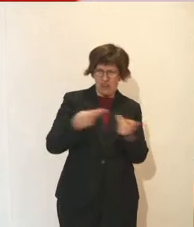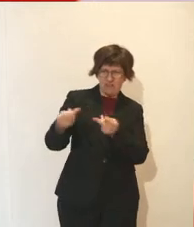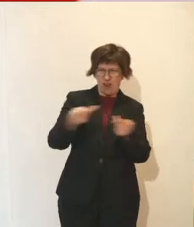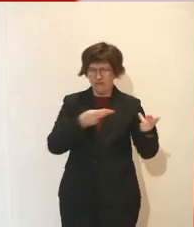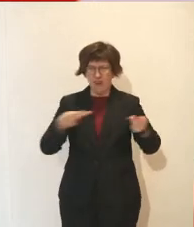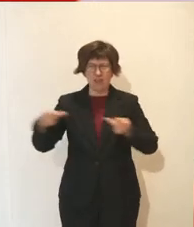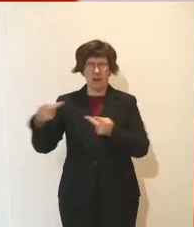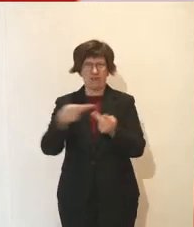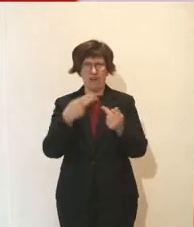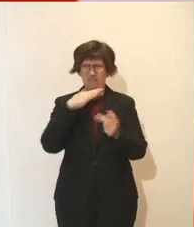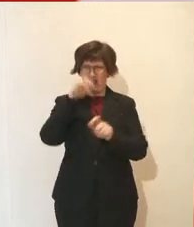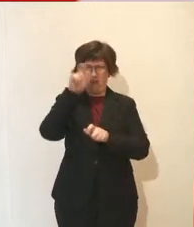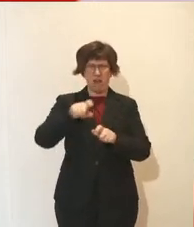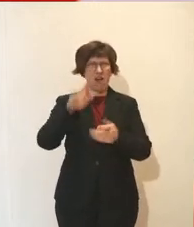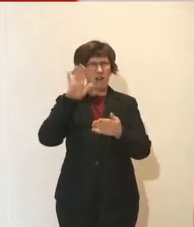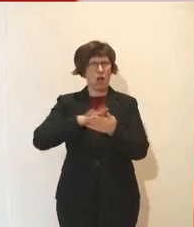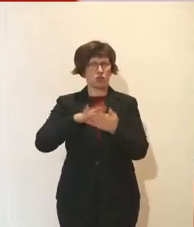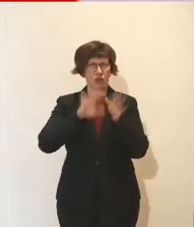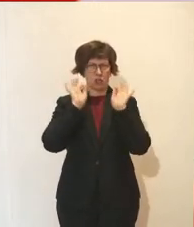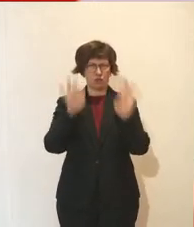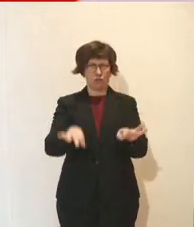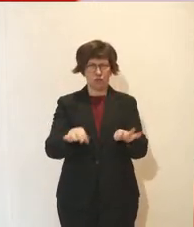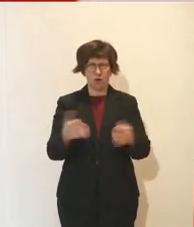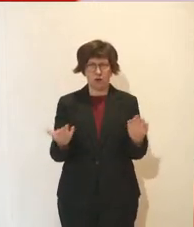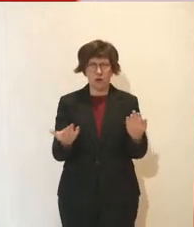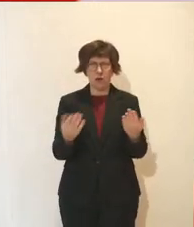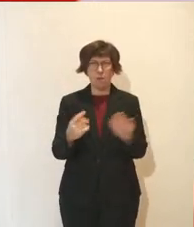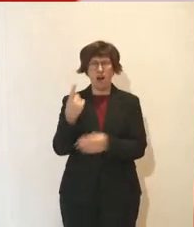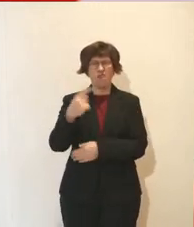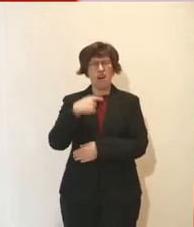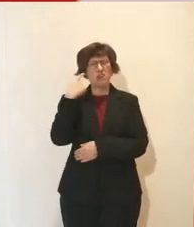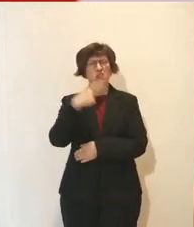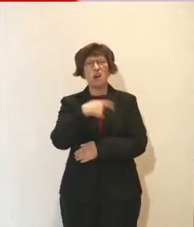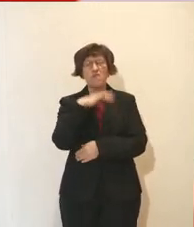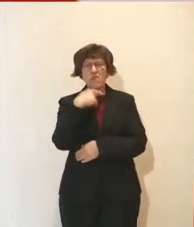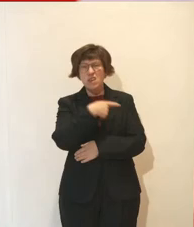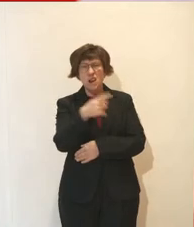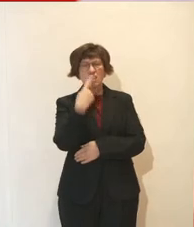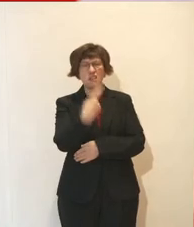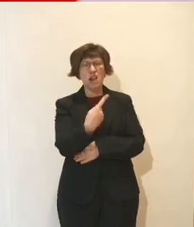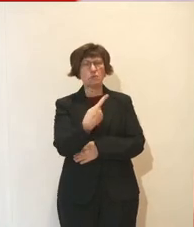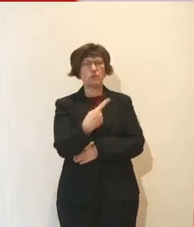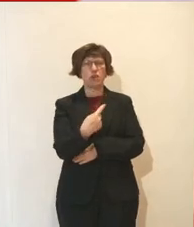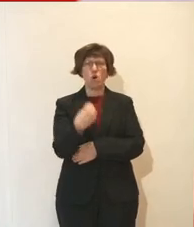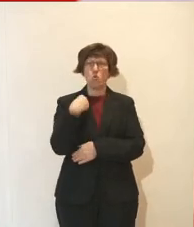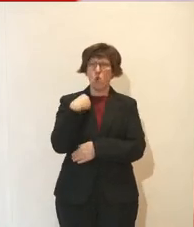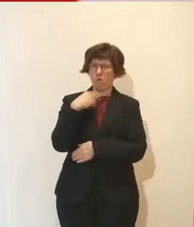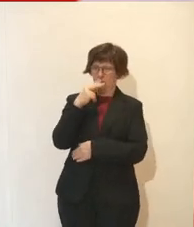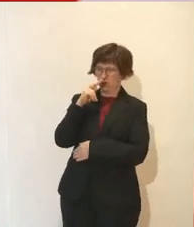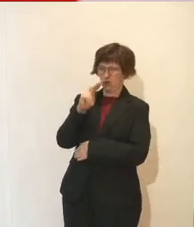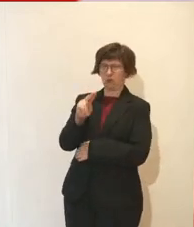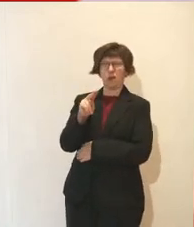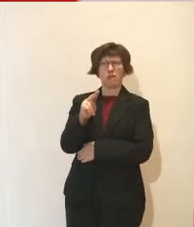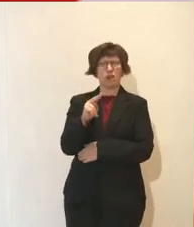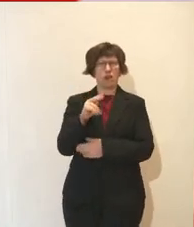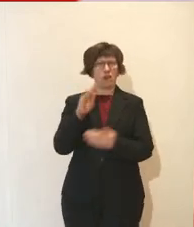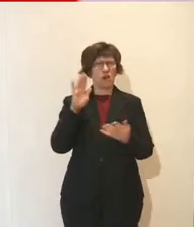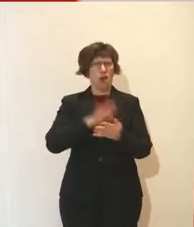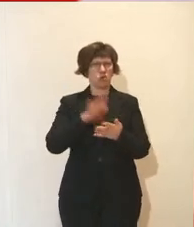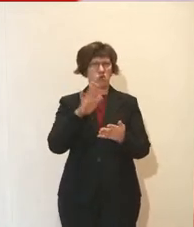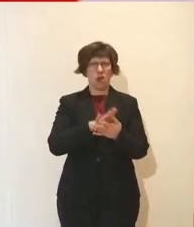aber eines wissen wir auch viele davon haben ein bisschen komisch geguckt als sie den beifall